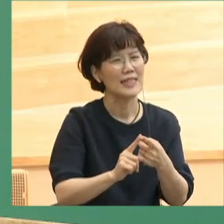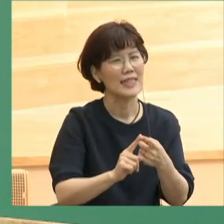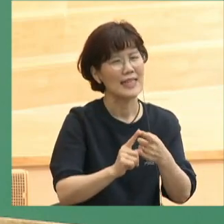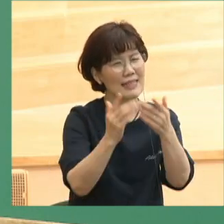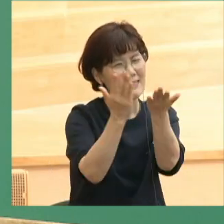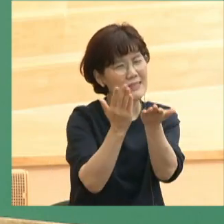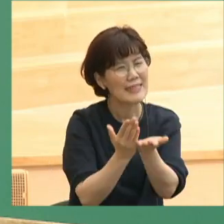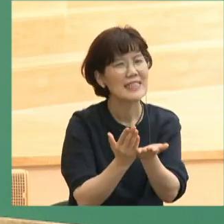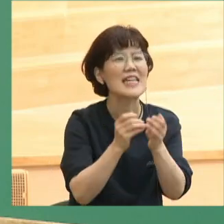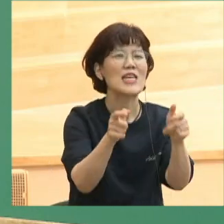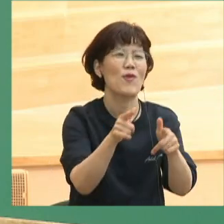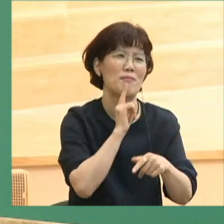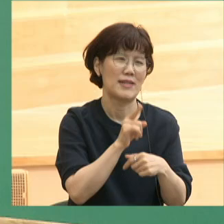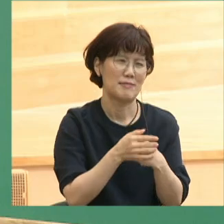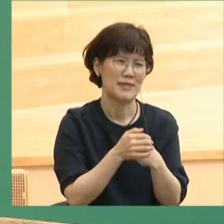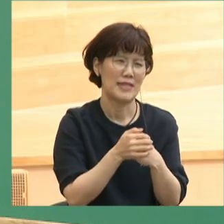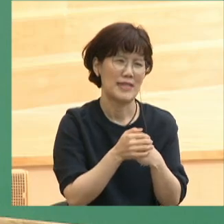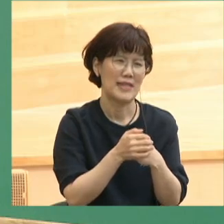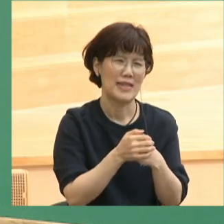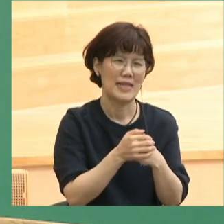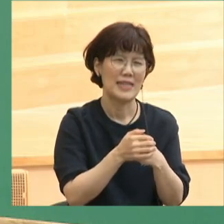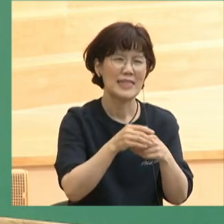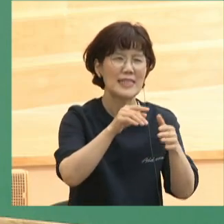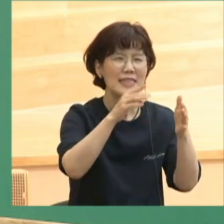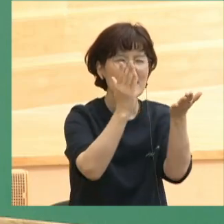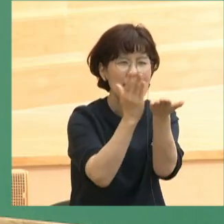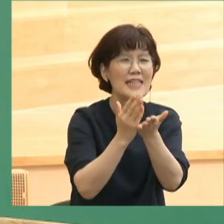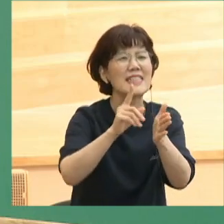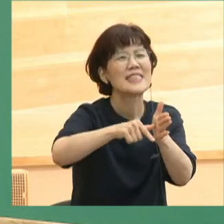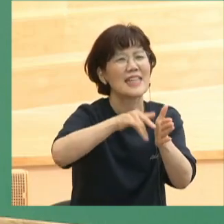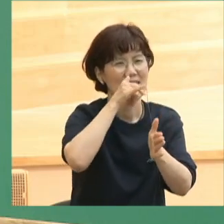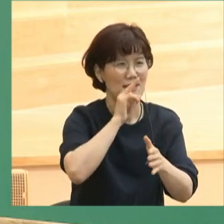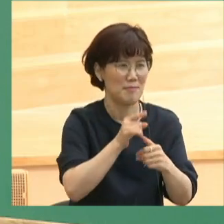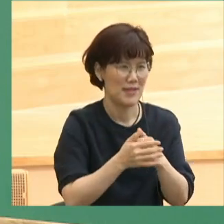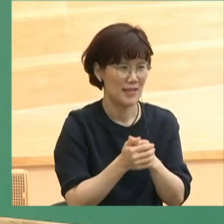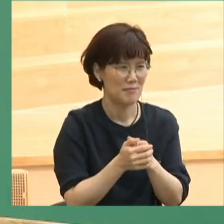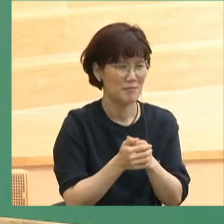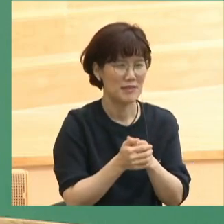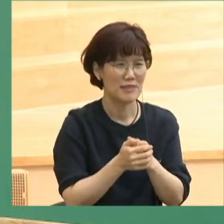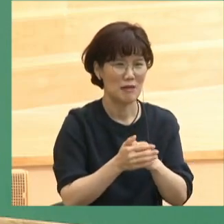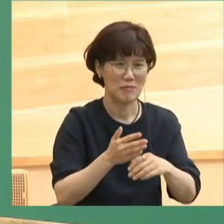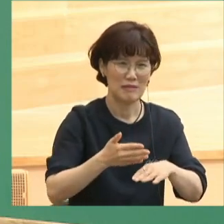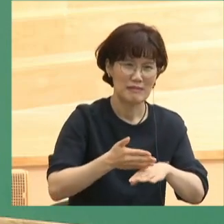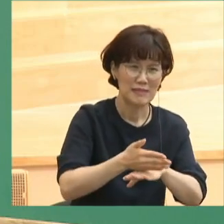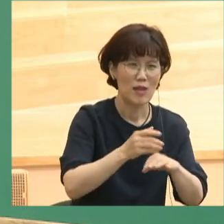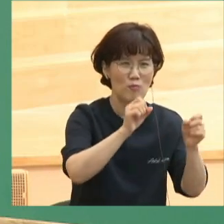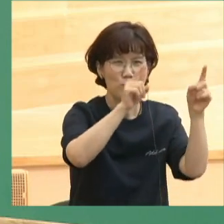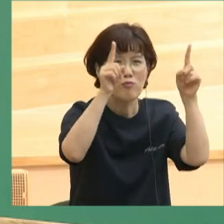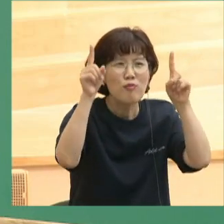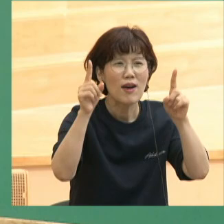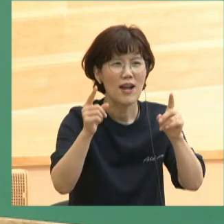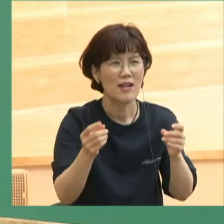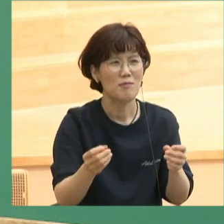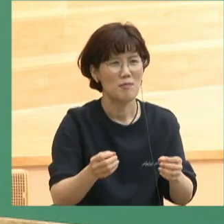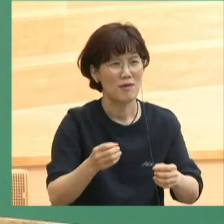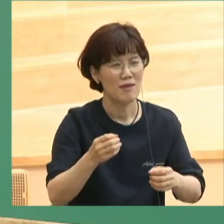있다라는 거예요. 타이밍이라는 게 있다는 거예요. 뭘 가로놓게 뭐 부활의 기쁨으로